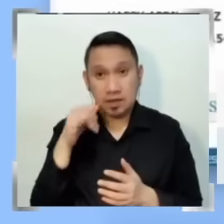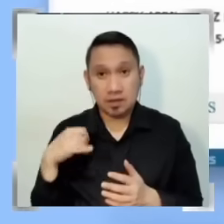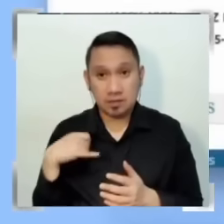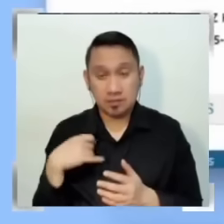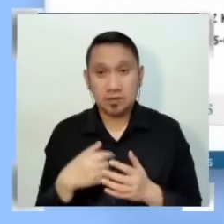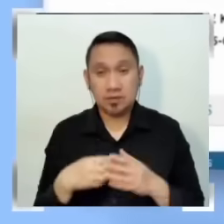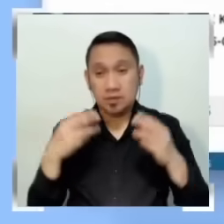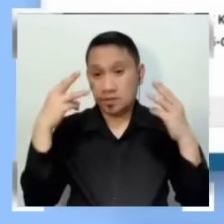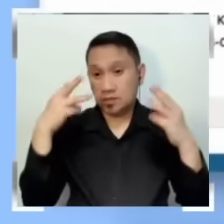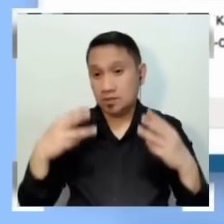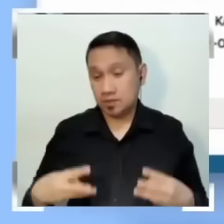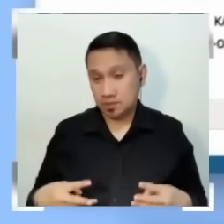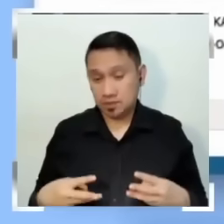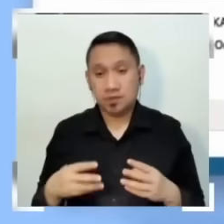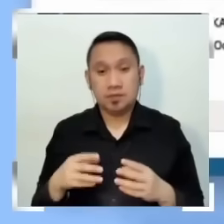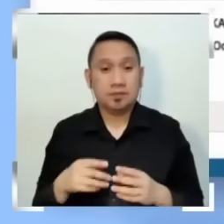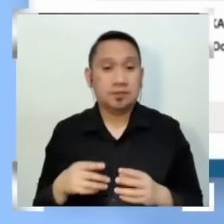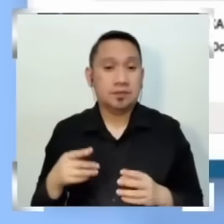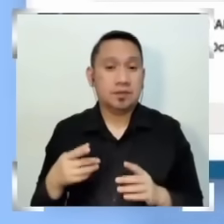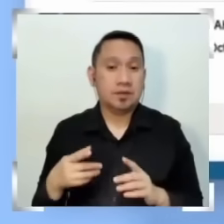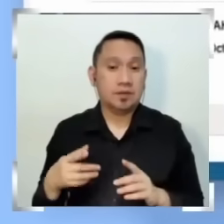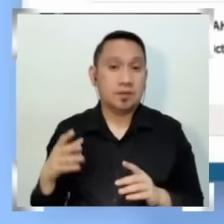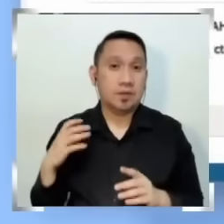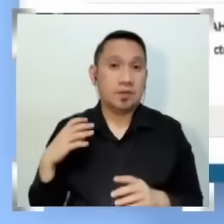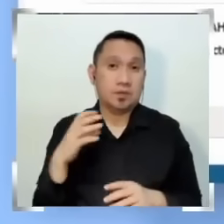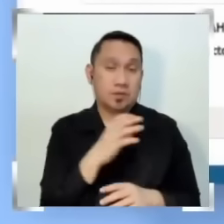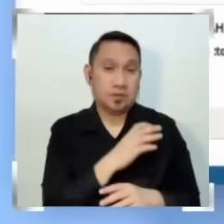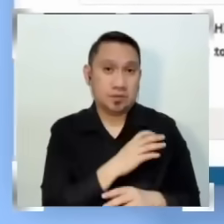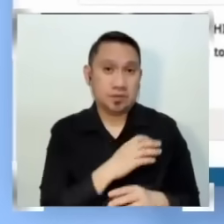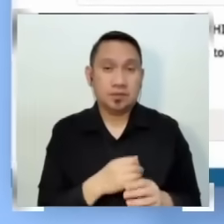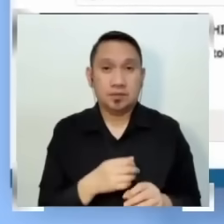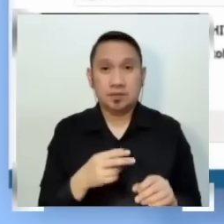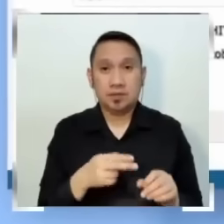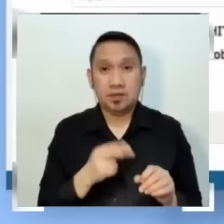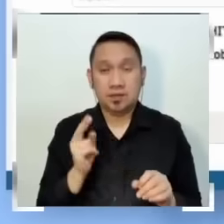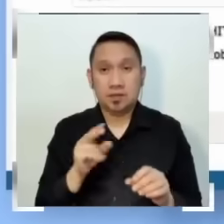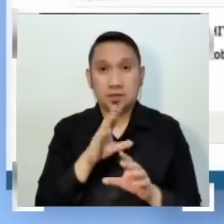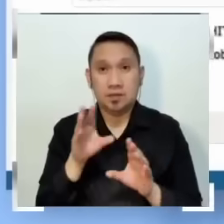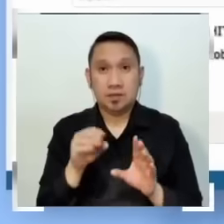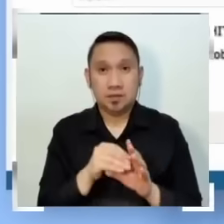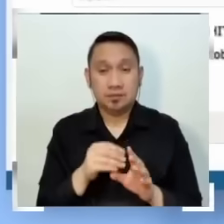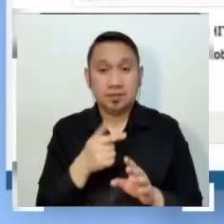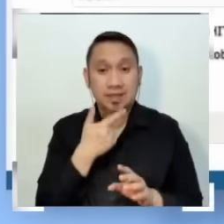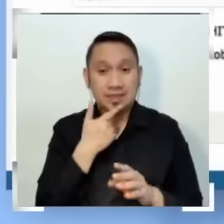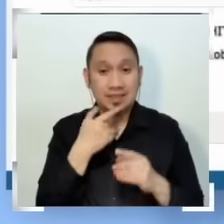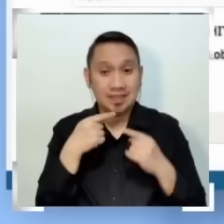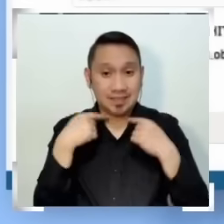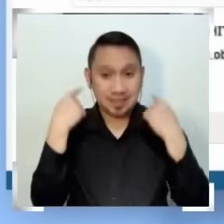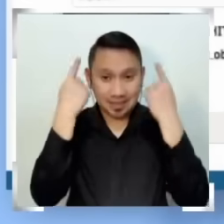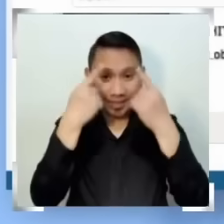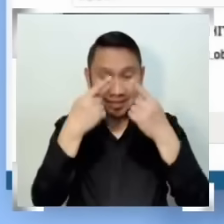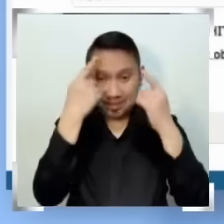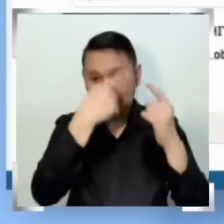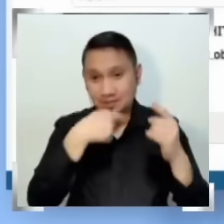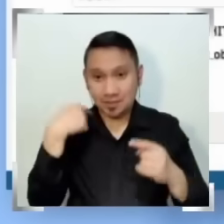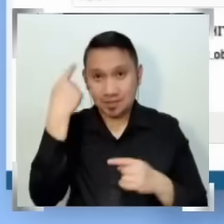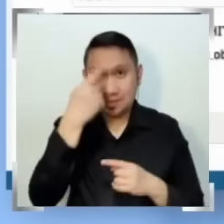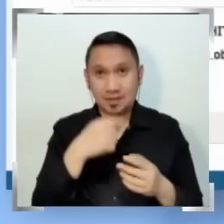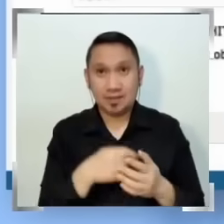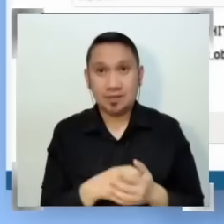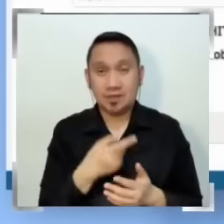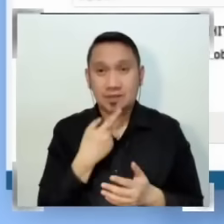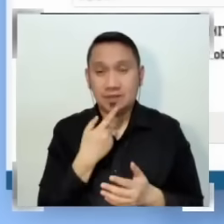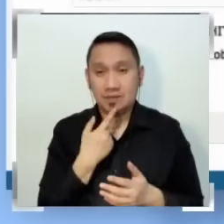ng House of Representatives ang inatake ng hackers. Kalakip na nakatawang mukha ang nakasulat na "You've been hacked"